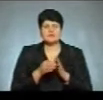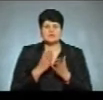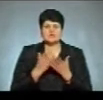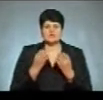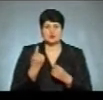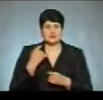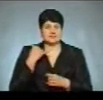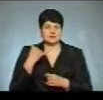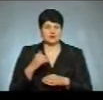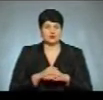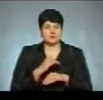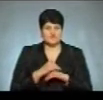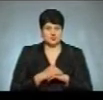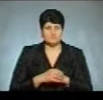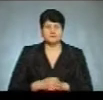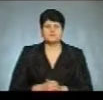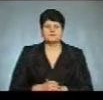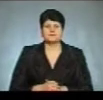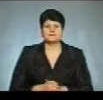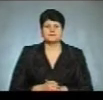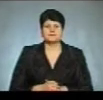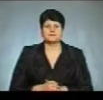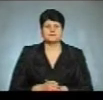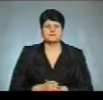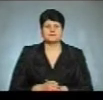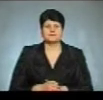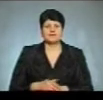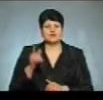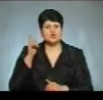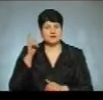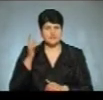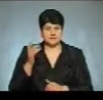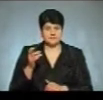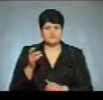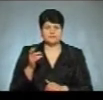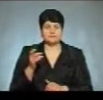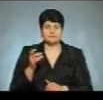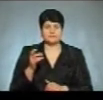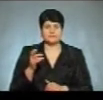вечора. Добрий вечір. Так, добрий слухаємо. Через Київ.